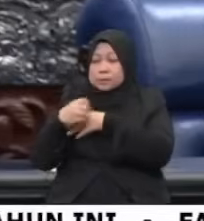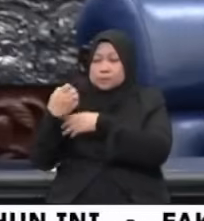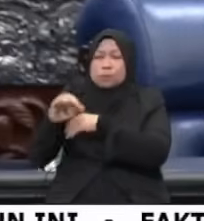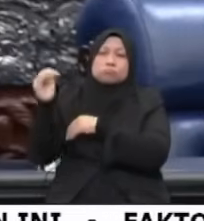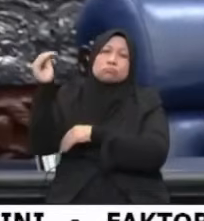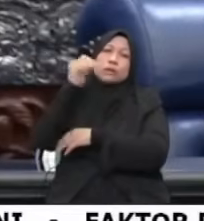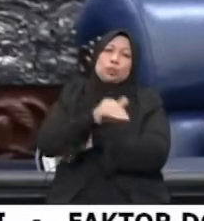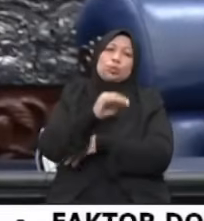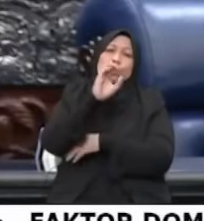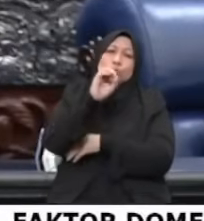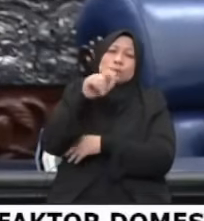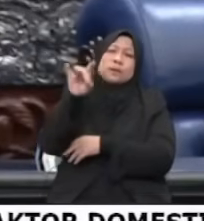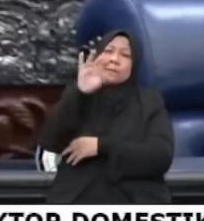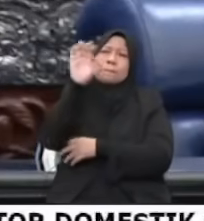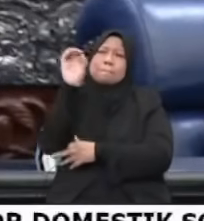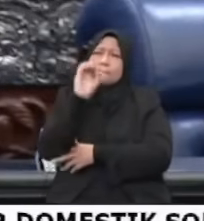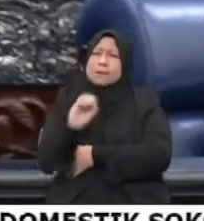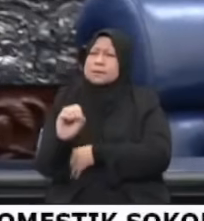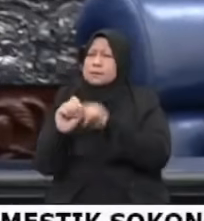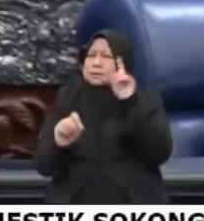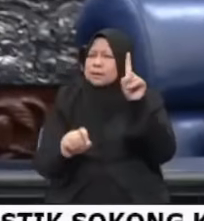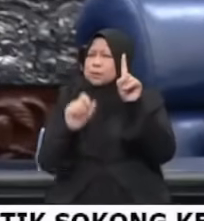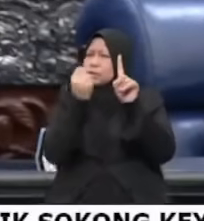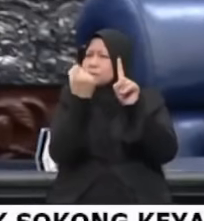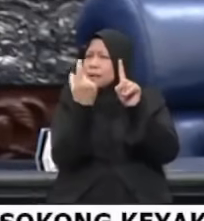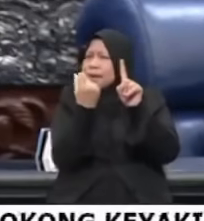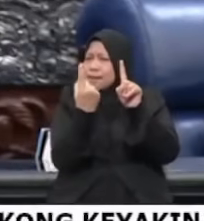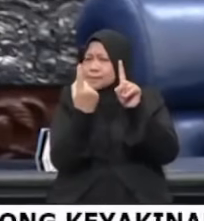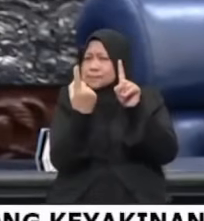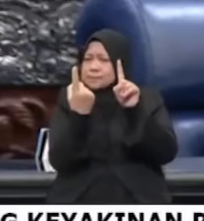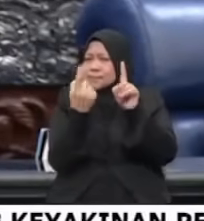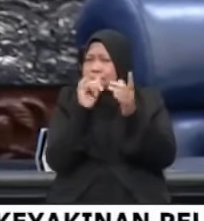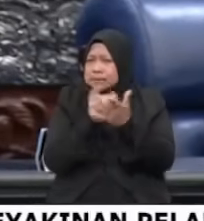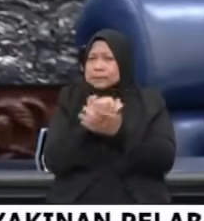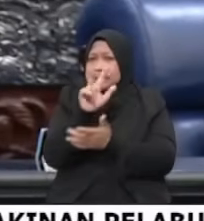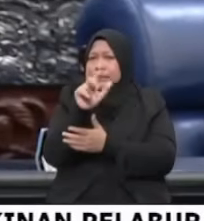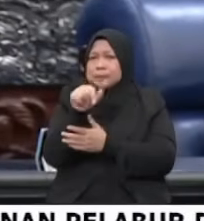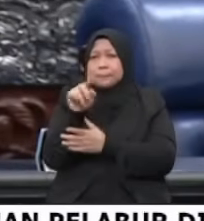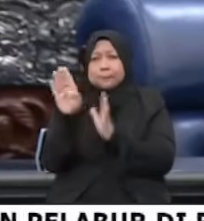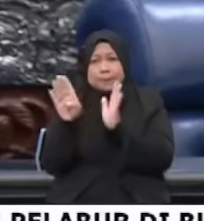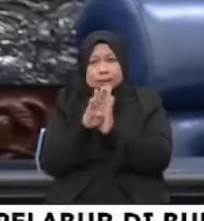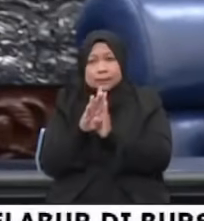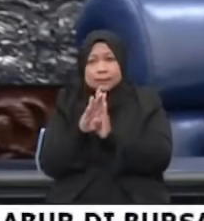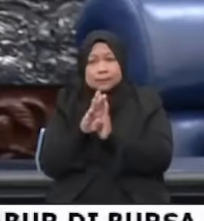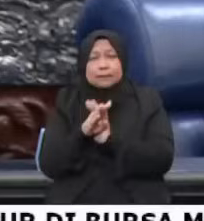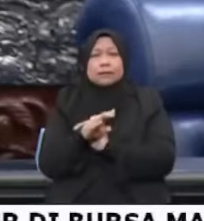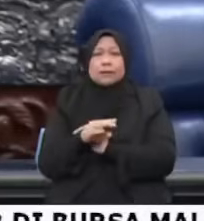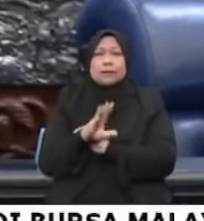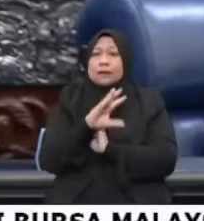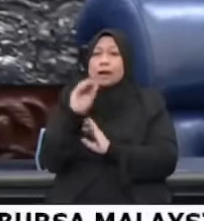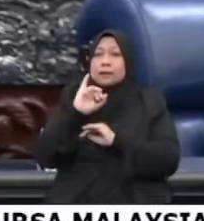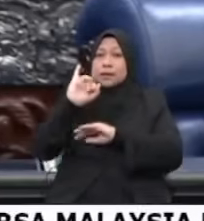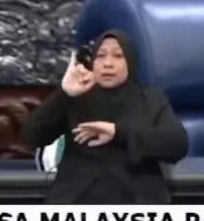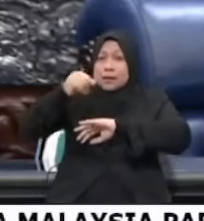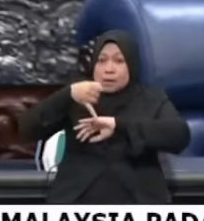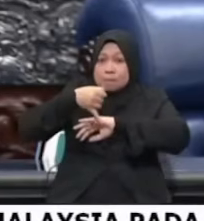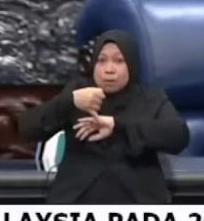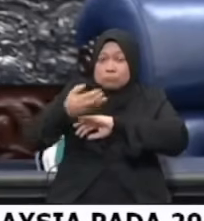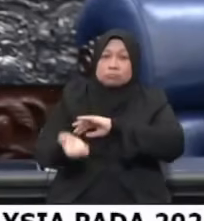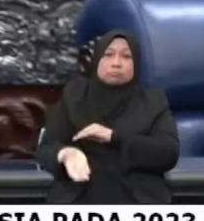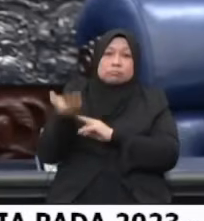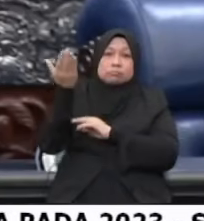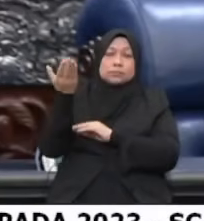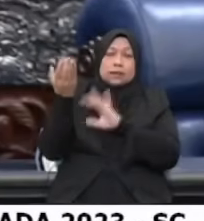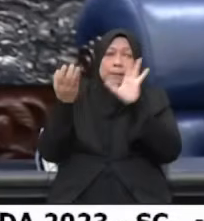jatuh 0.8% iaitu 111.3 bilion dan import naik